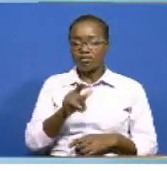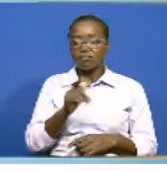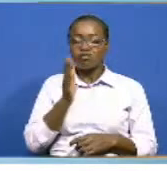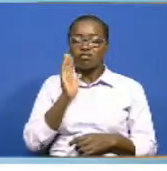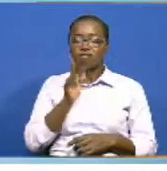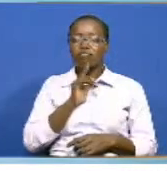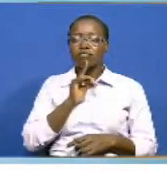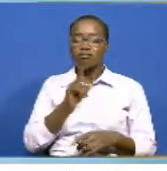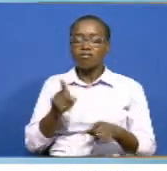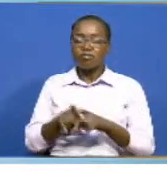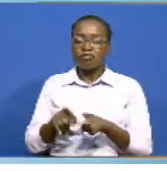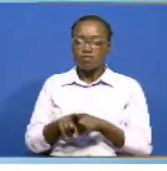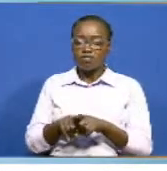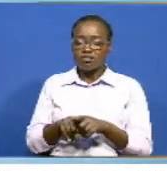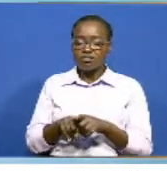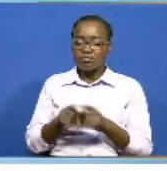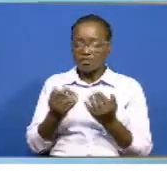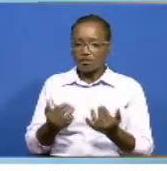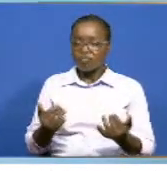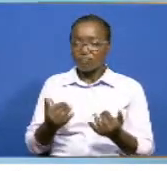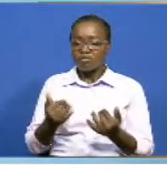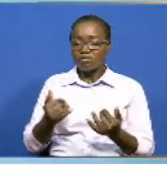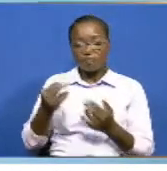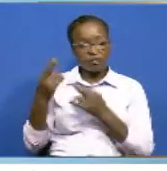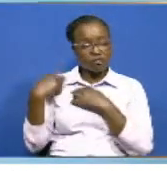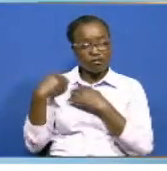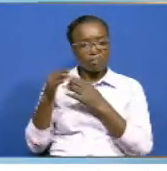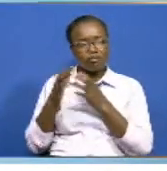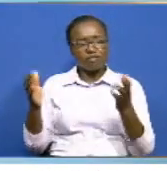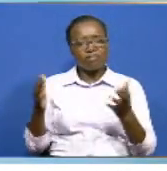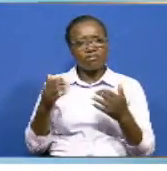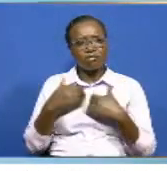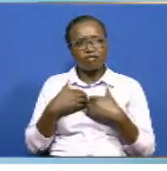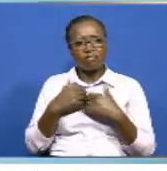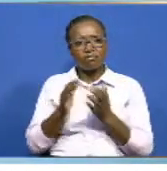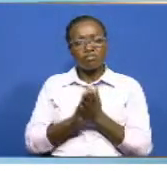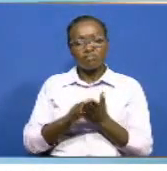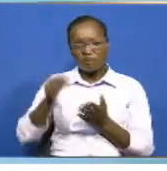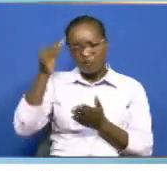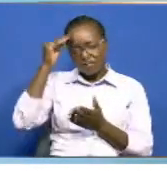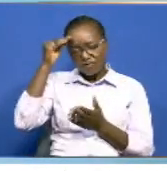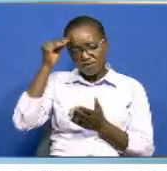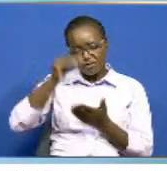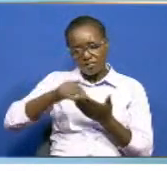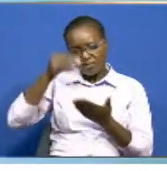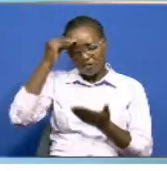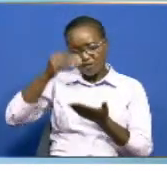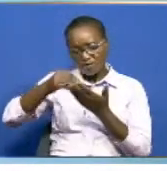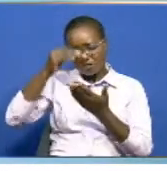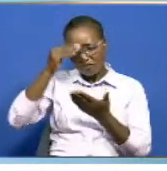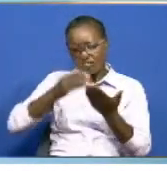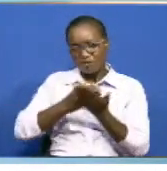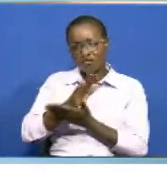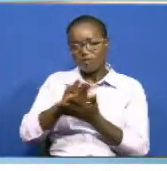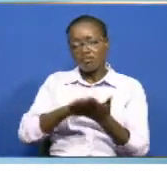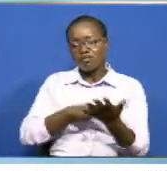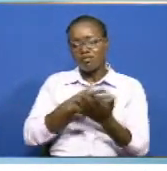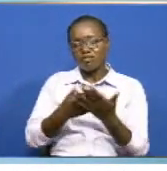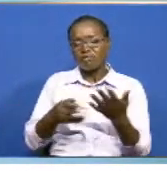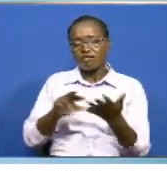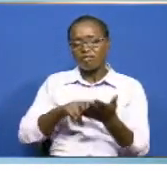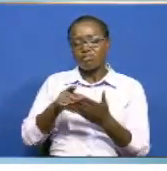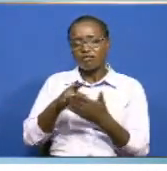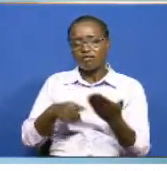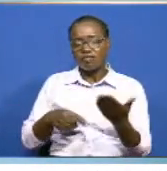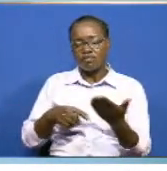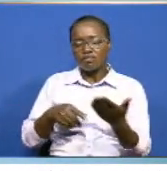na hata walimu wanalo jukumu kubwa, sababu sasa imefika kama mlisema wanafunzi wasome kupitia njia ya mitandao, inamaanisha kwamba huu mtoto lazima achukue simu